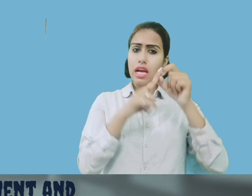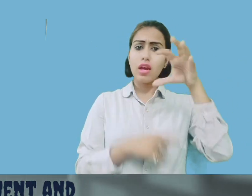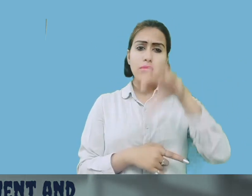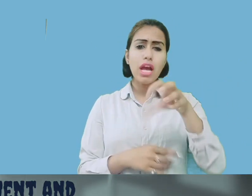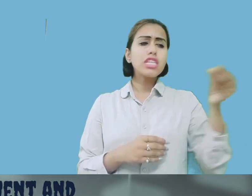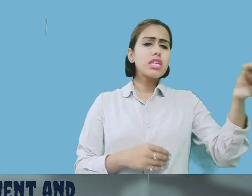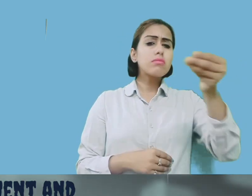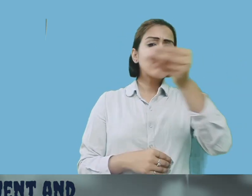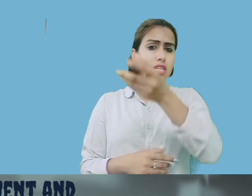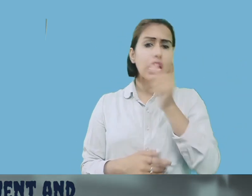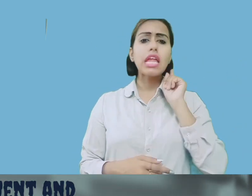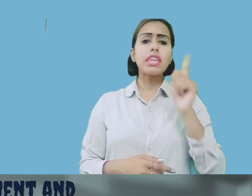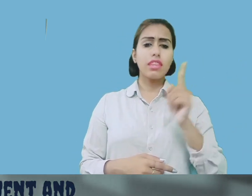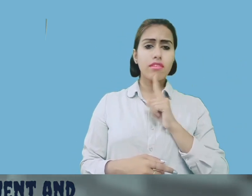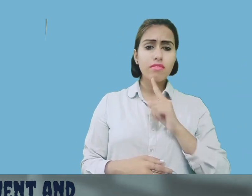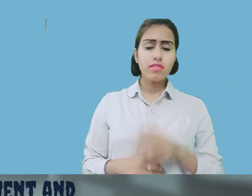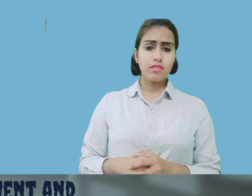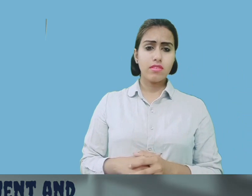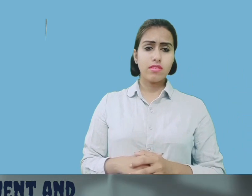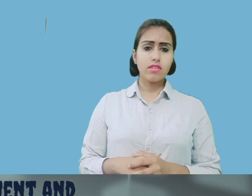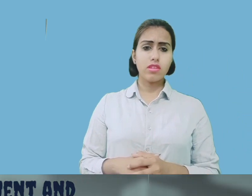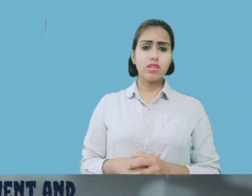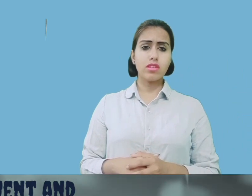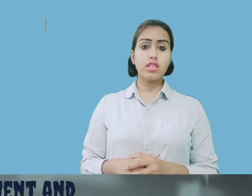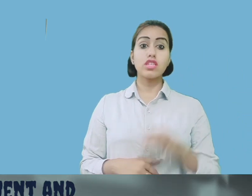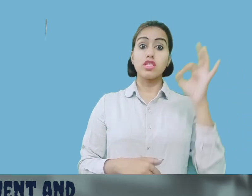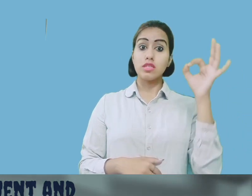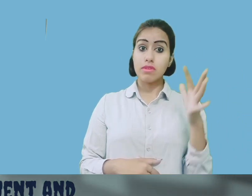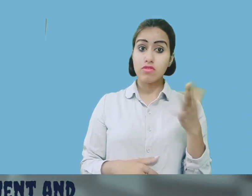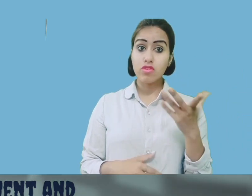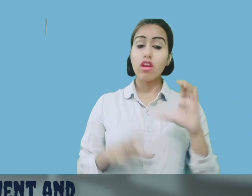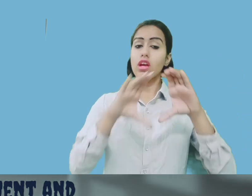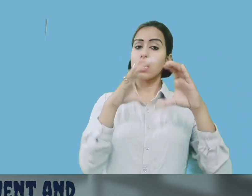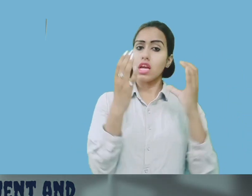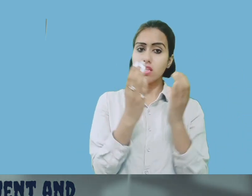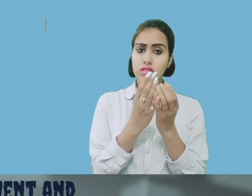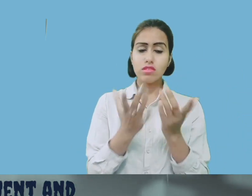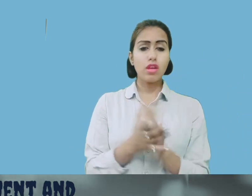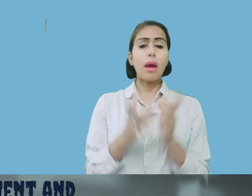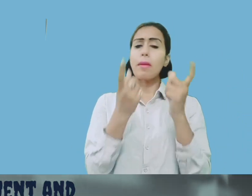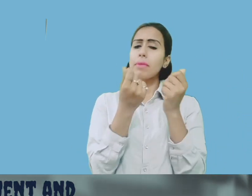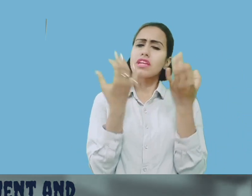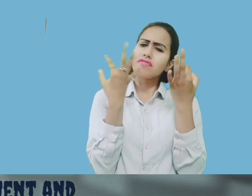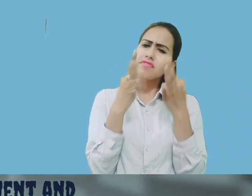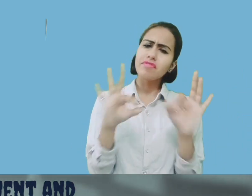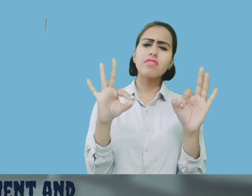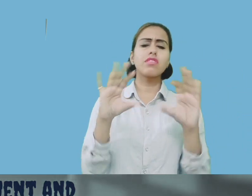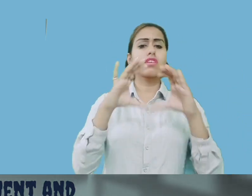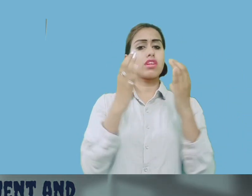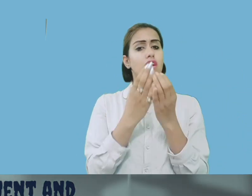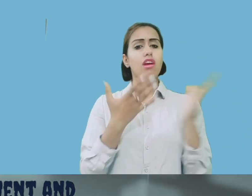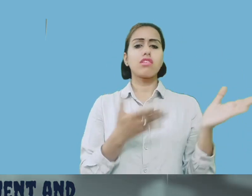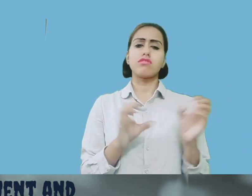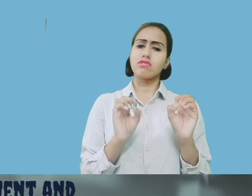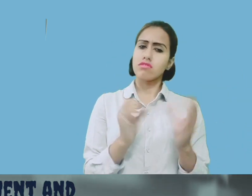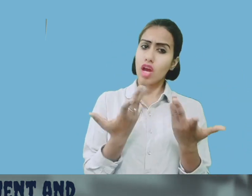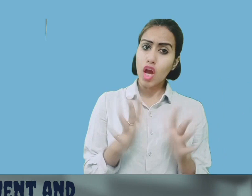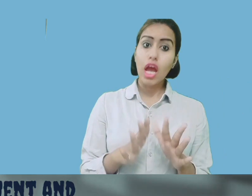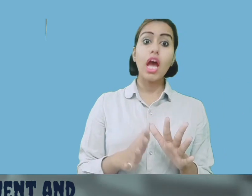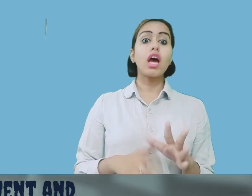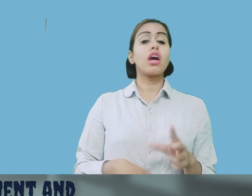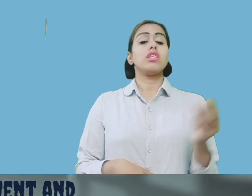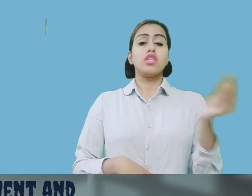पे जो भी शिक्षण संस्थान है जो डेफ बच्चों के लिए सरकारी और गैर सरकारी संस्थान